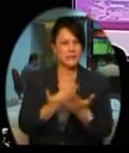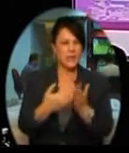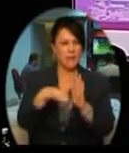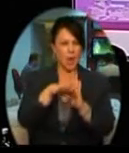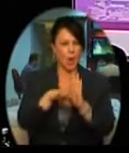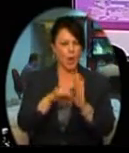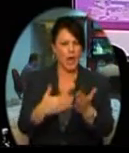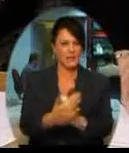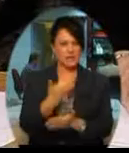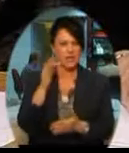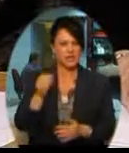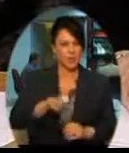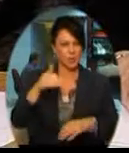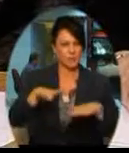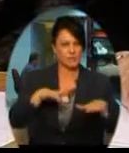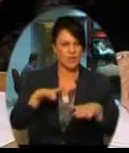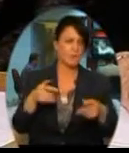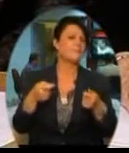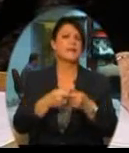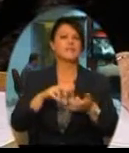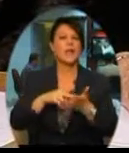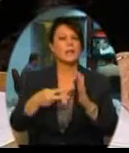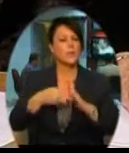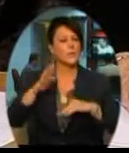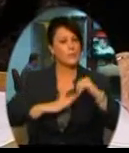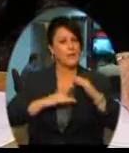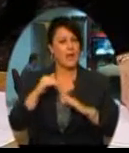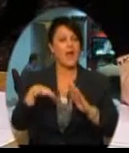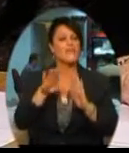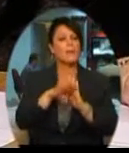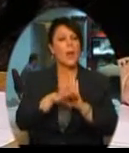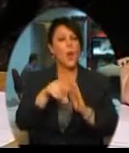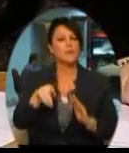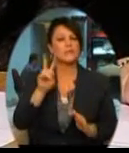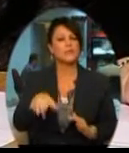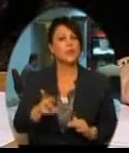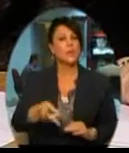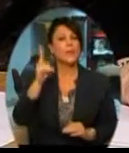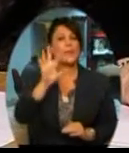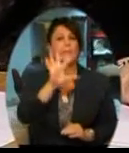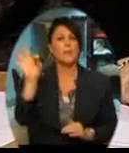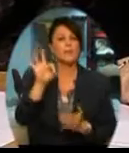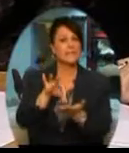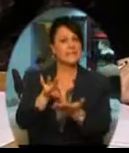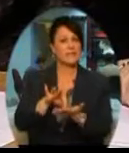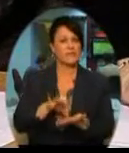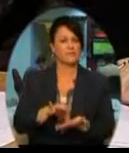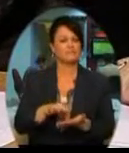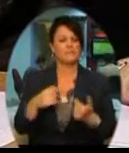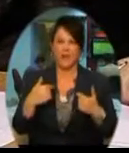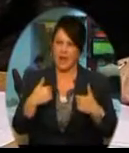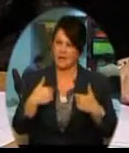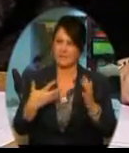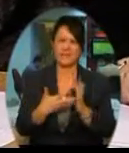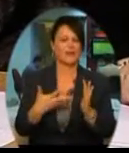של ראש הממשלה לגבי תכנון ובנייה. בחוק הזה יש יותר מ-500 סעיפים. אני בדקתי במחשב